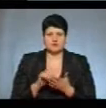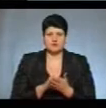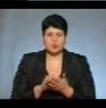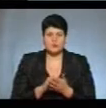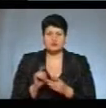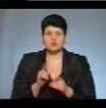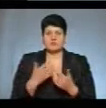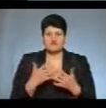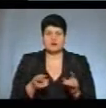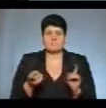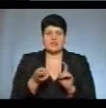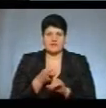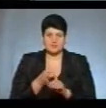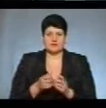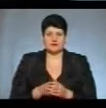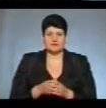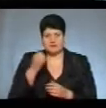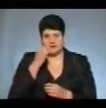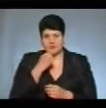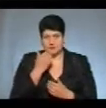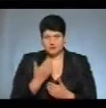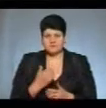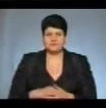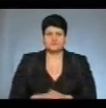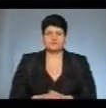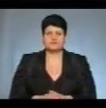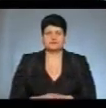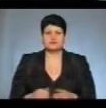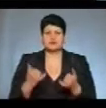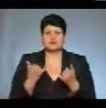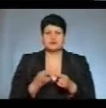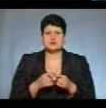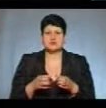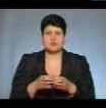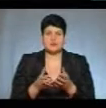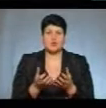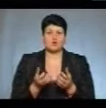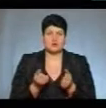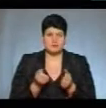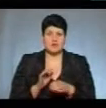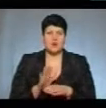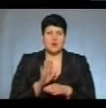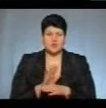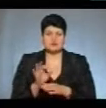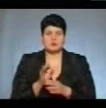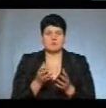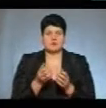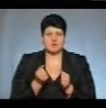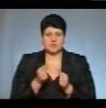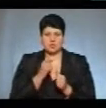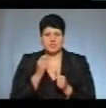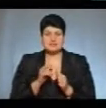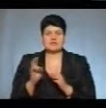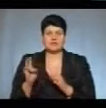що ми вже приєднані. Щиро дякую. Сьогодні ця громада отримала указ про прийняття до Української